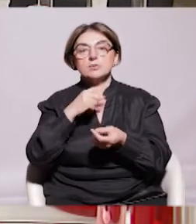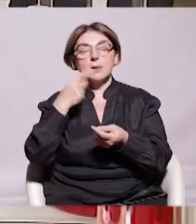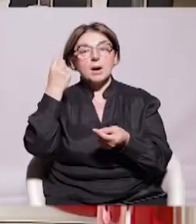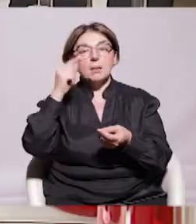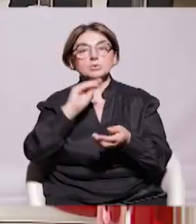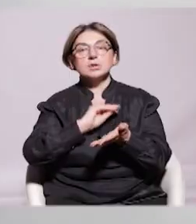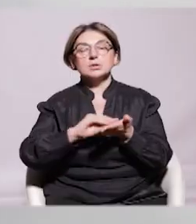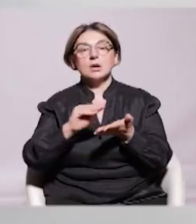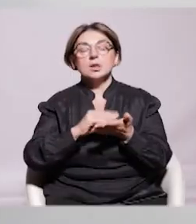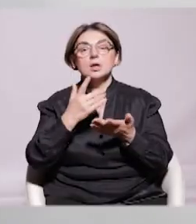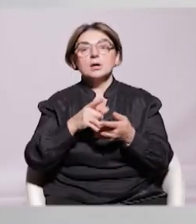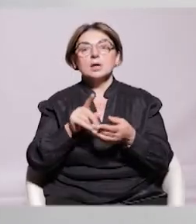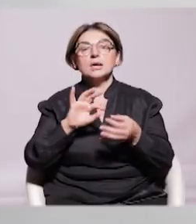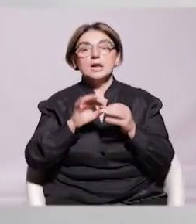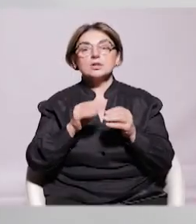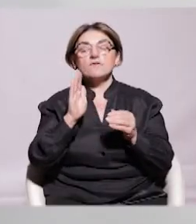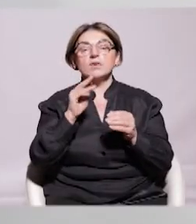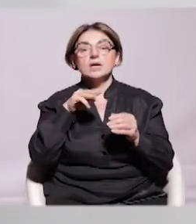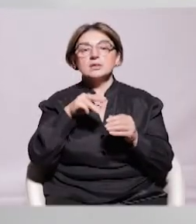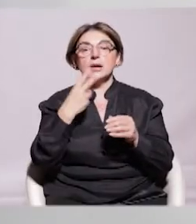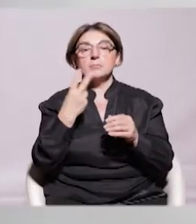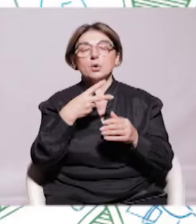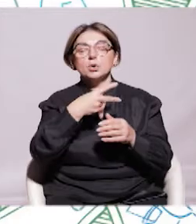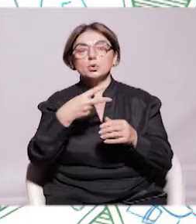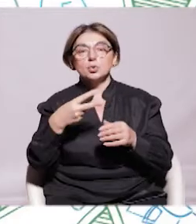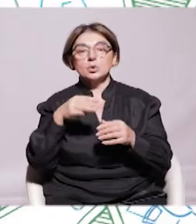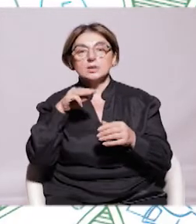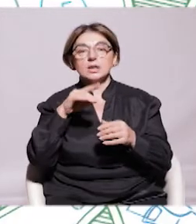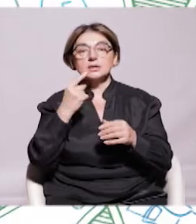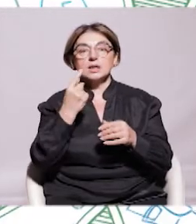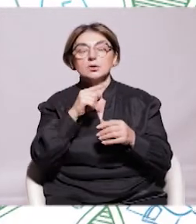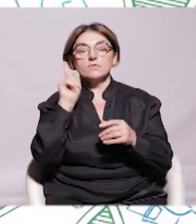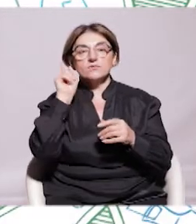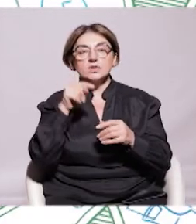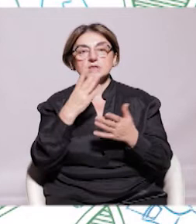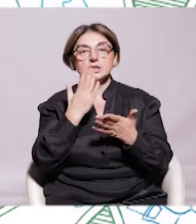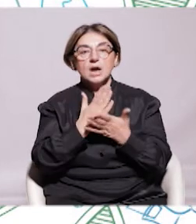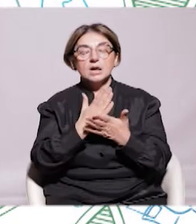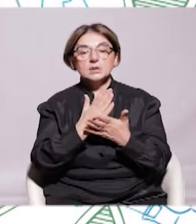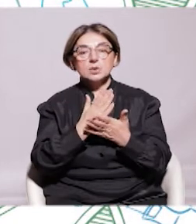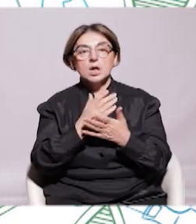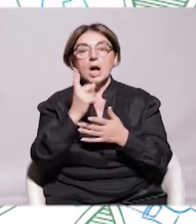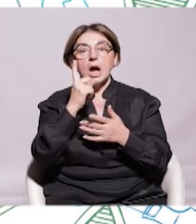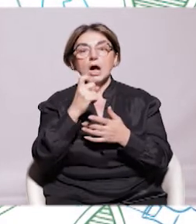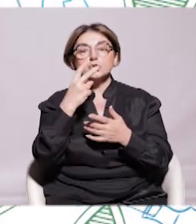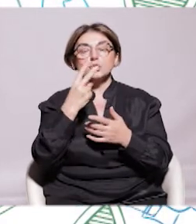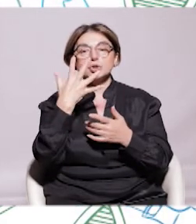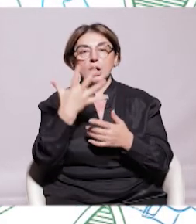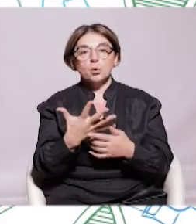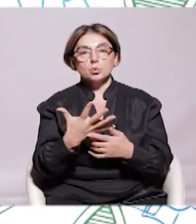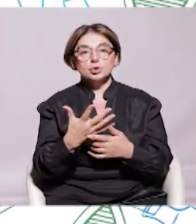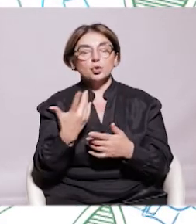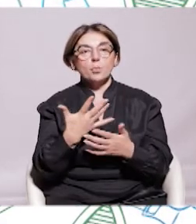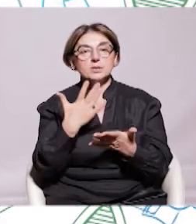ამ ამოცანის ამოხსნა, კერძოდ VT მეორე ტოლია, VT პირველი ჩვენ ვიცით, რომ არის